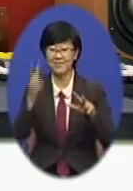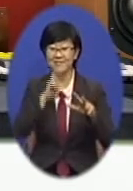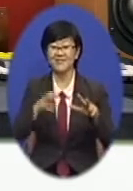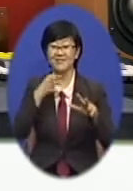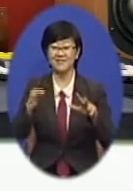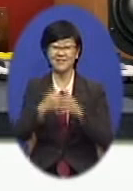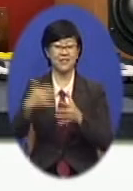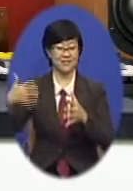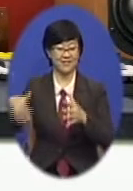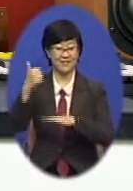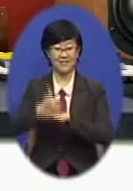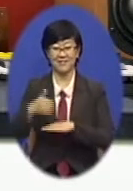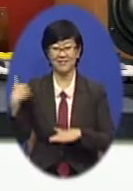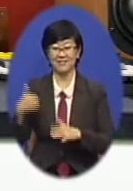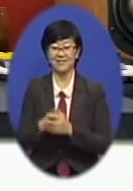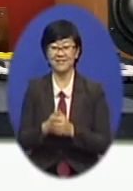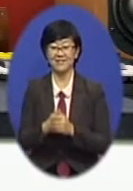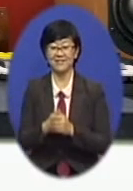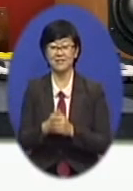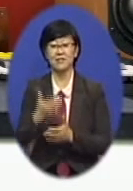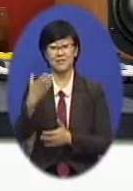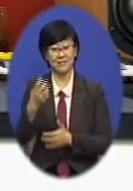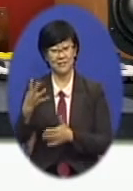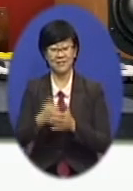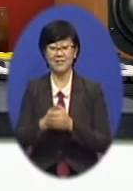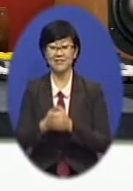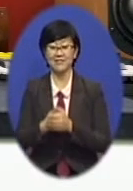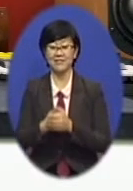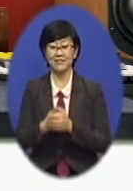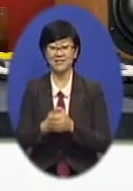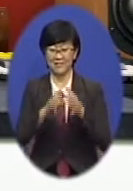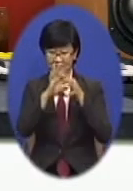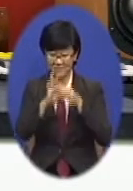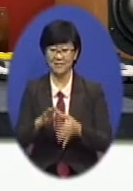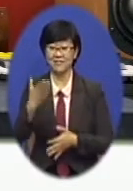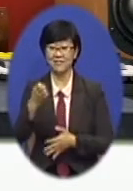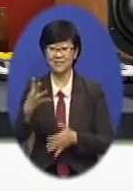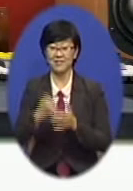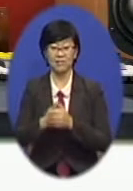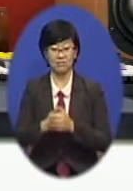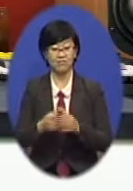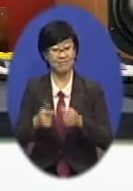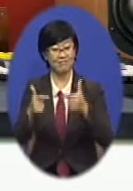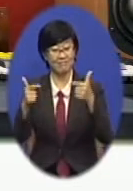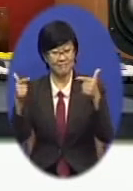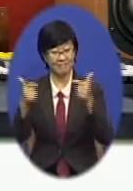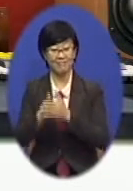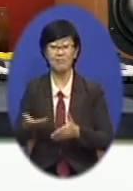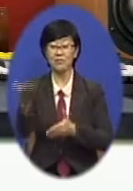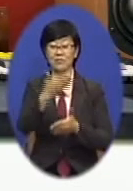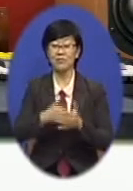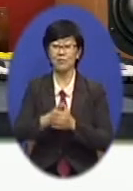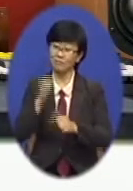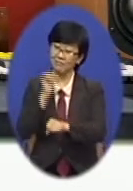하셨으니까 아직 몰라요. 네. 예, 94표라고 해서 계속 94표가 아니라 네, 지금 시작했어요. 시청자 여러분들,